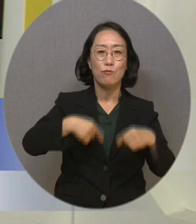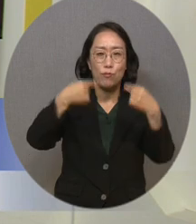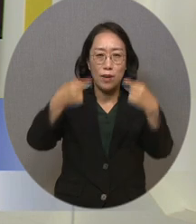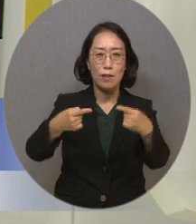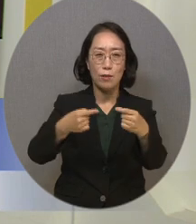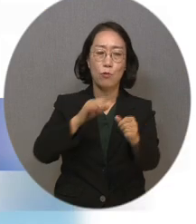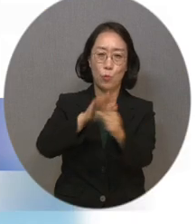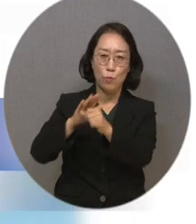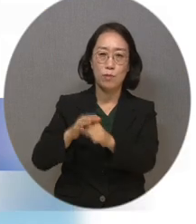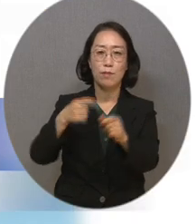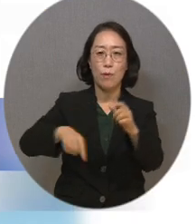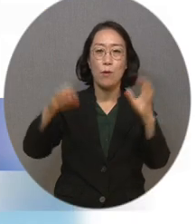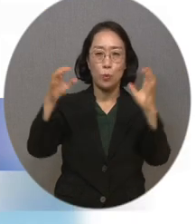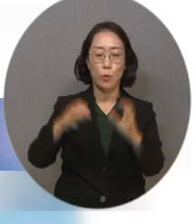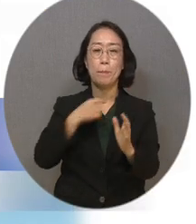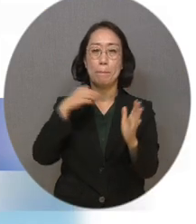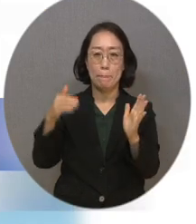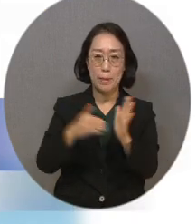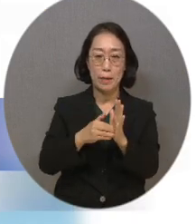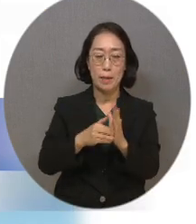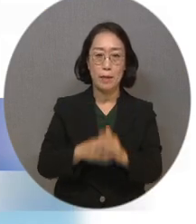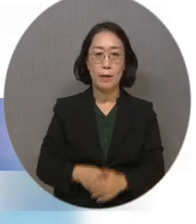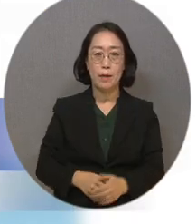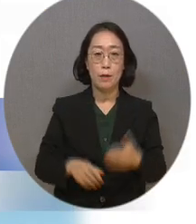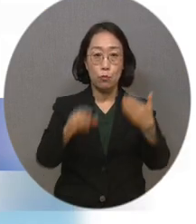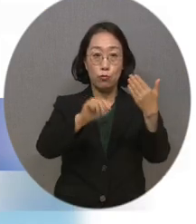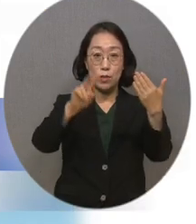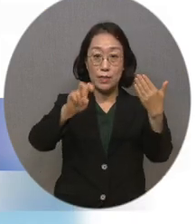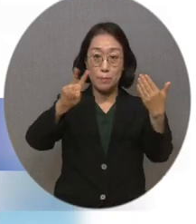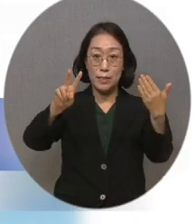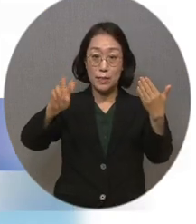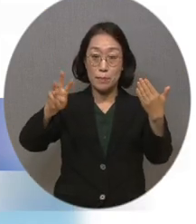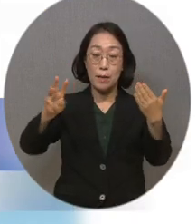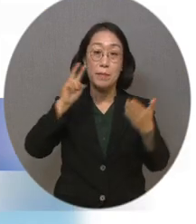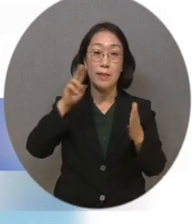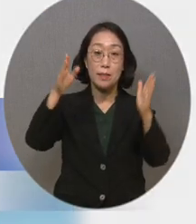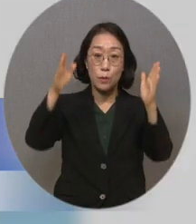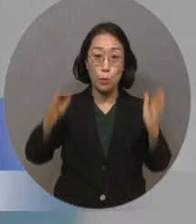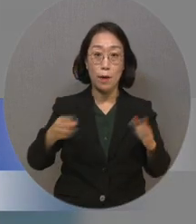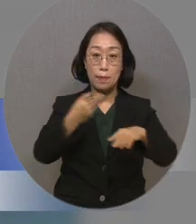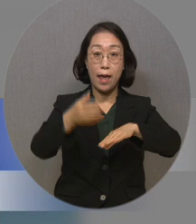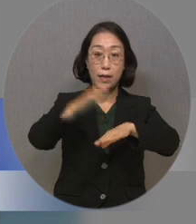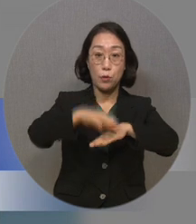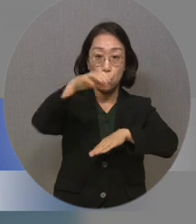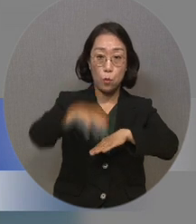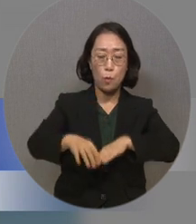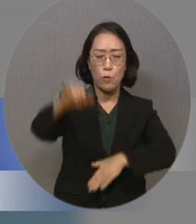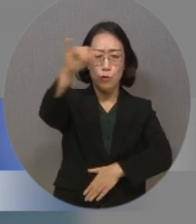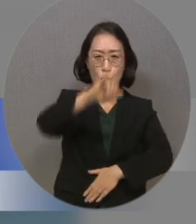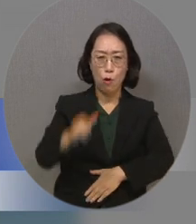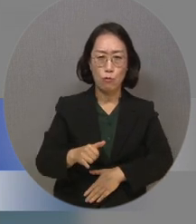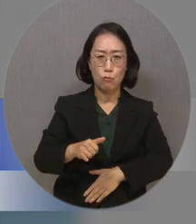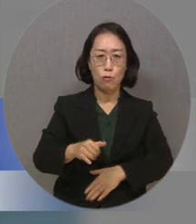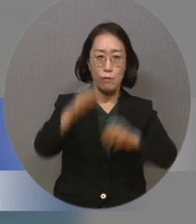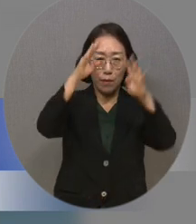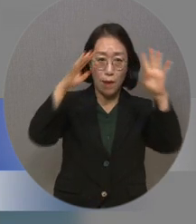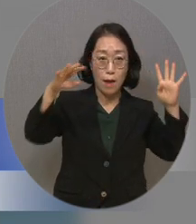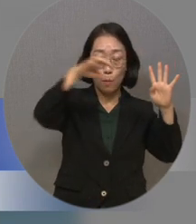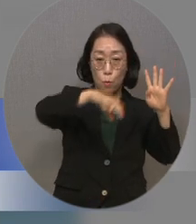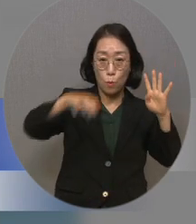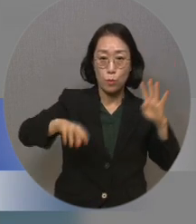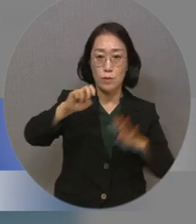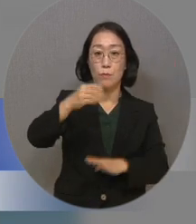자리를 마련했습니다. 공단은 지난달 22일부터 23일까지 대전에서 전국 29개 대학에